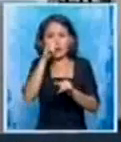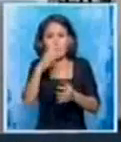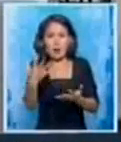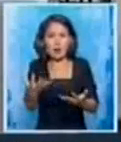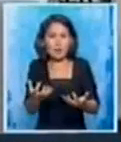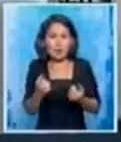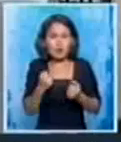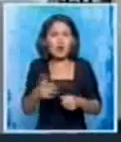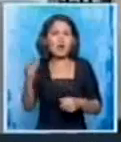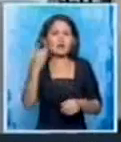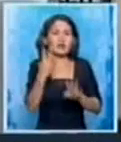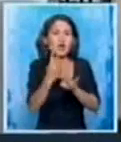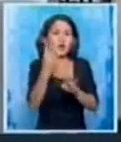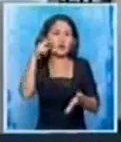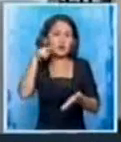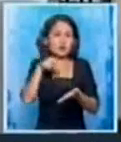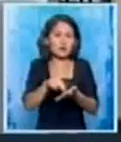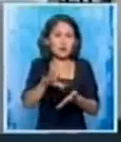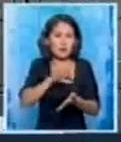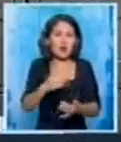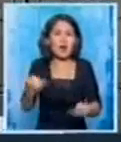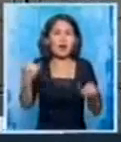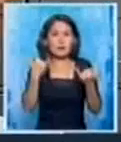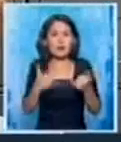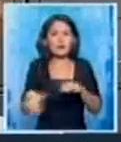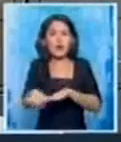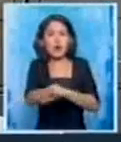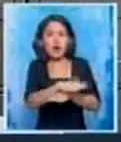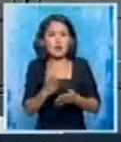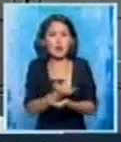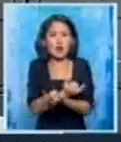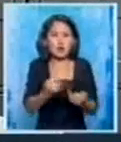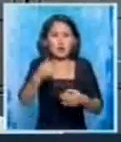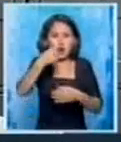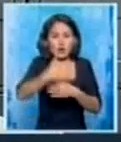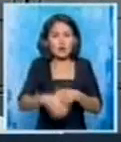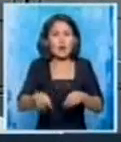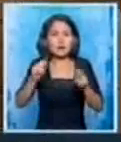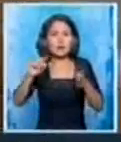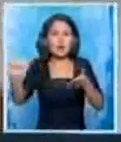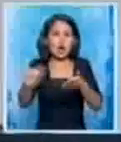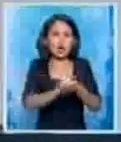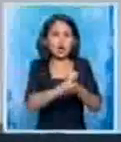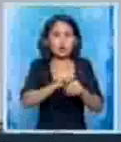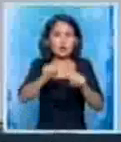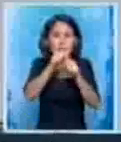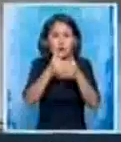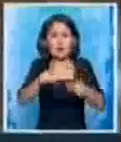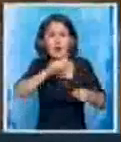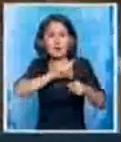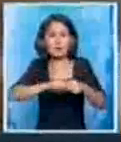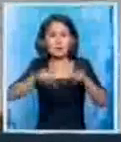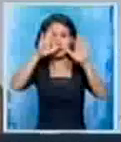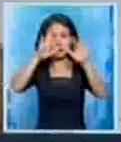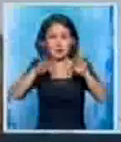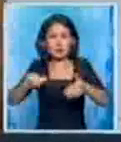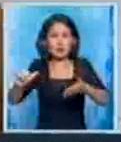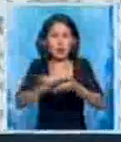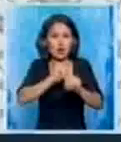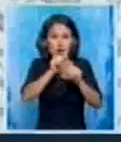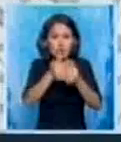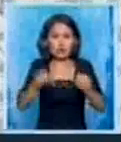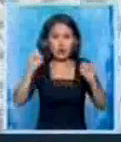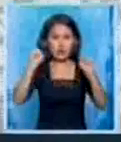бірнеше мекеменің табалдырығын тоздыратын. Енді халыққа қызмет көрсететін органдар құжат айналымын бір жерден жүргізеді. Қажетті